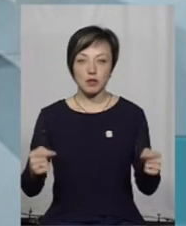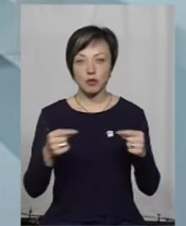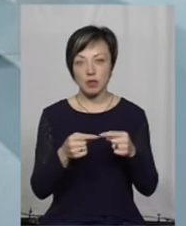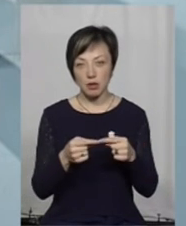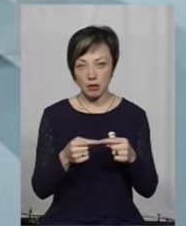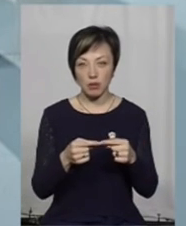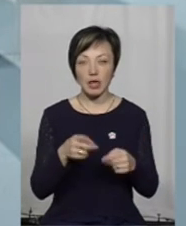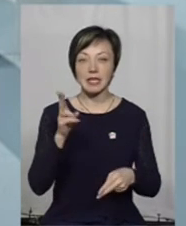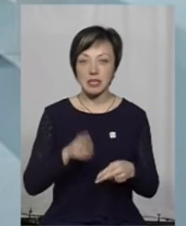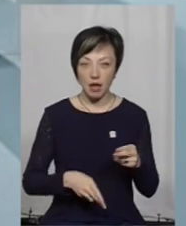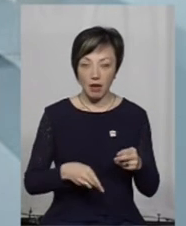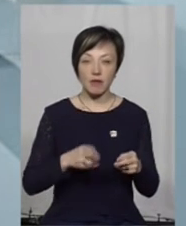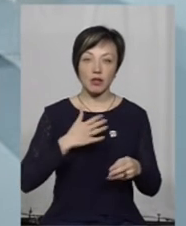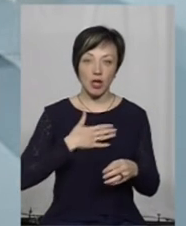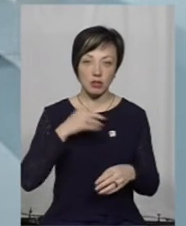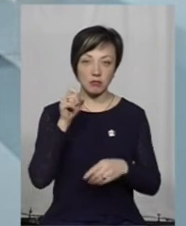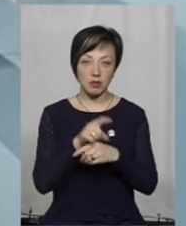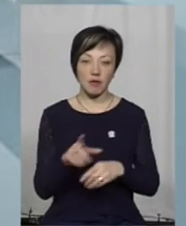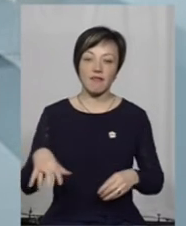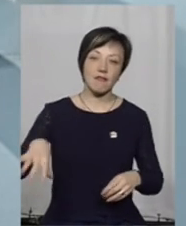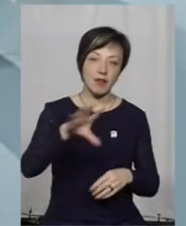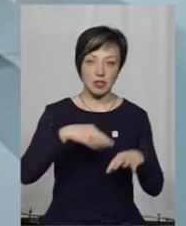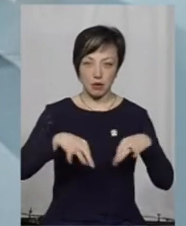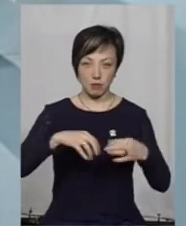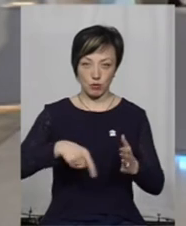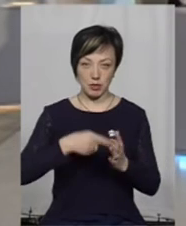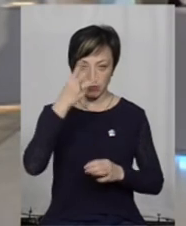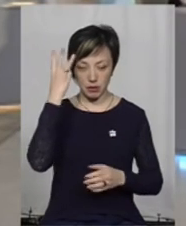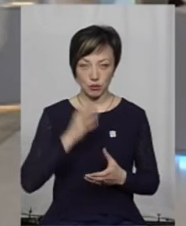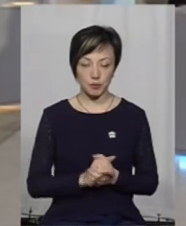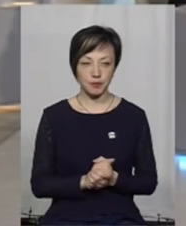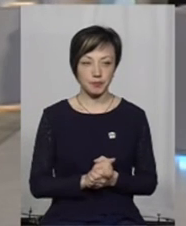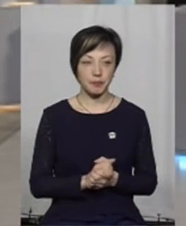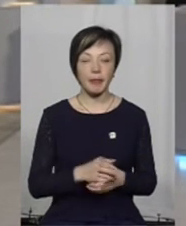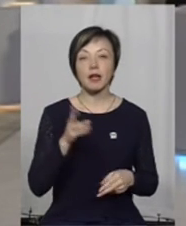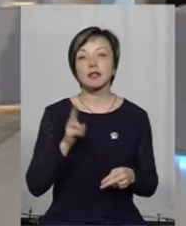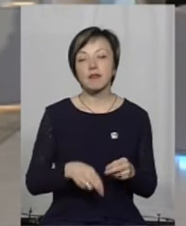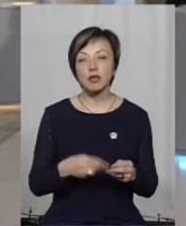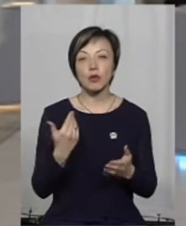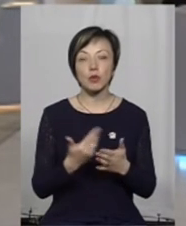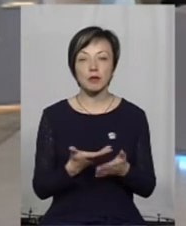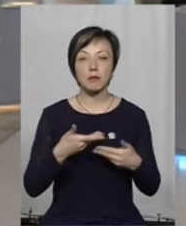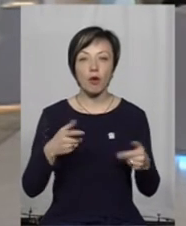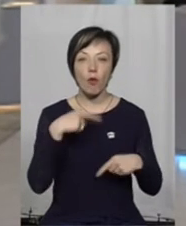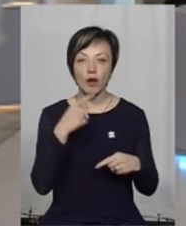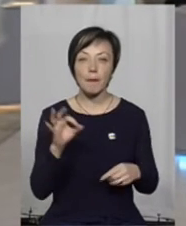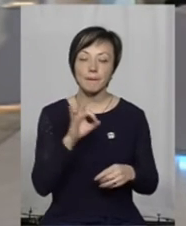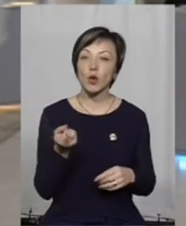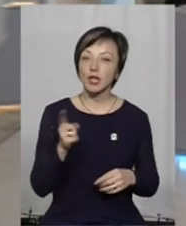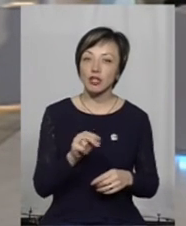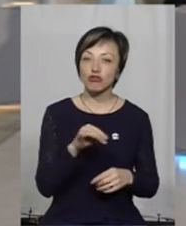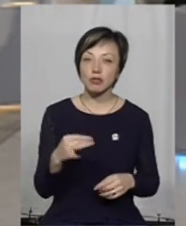безпосередньо кінцева мета наша – це весь громадський транспорт. І на завершення. От ми говорили про те,